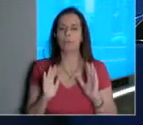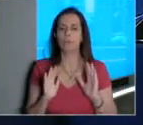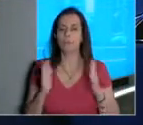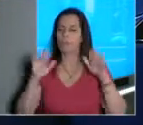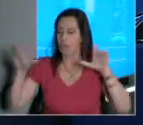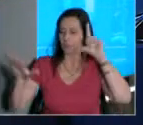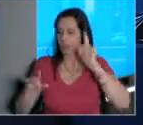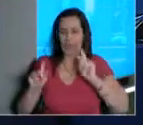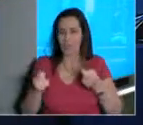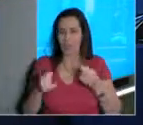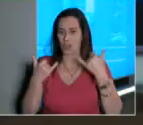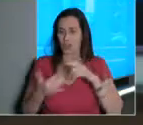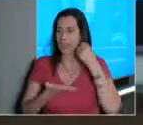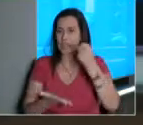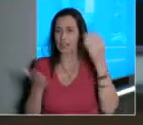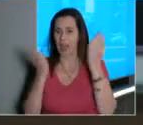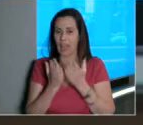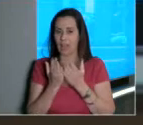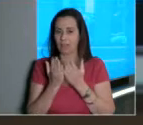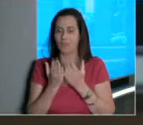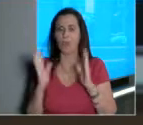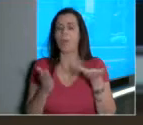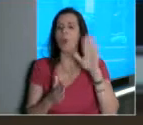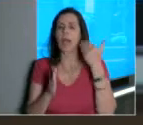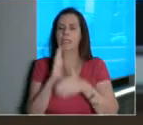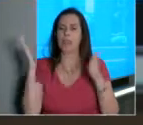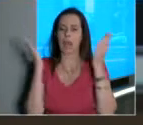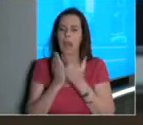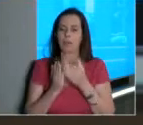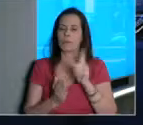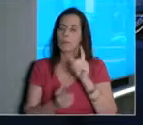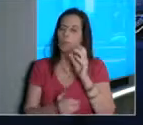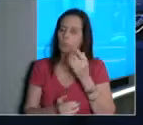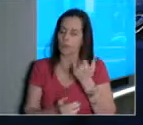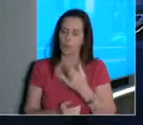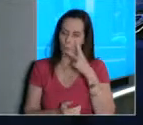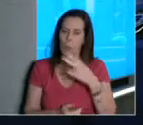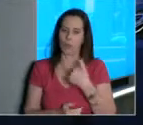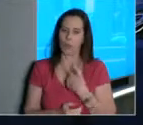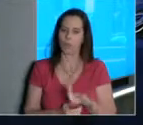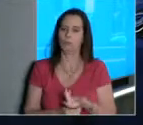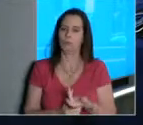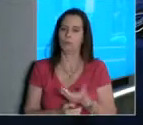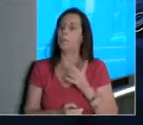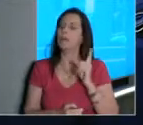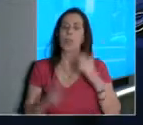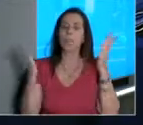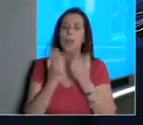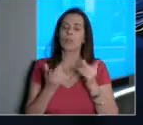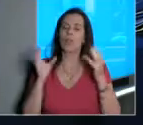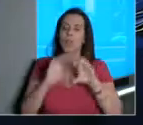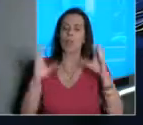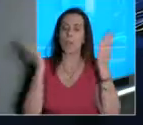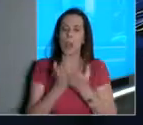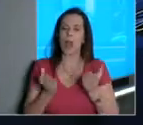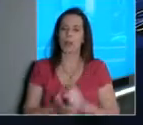דוב היה צריך להיסגר, עכשיו יש תקציב לאילת. מה עוד חסר באמת למי שצופה בנו אנשי ממשל, שצריכים להשקיע באילת